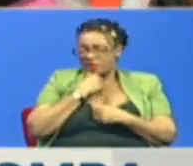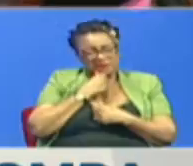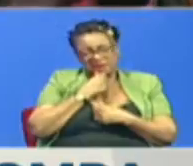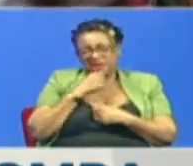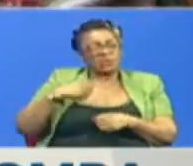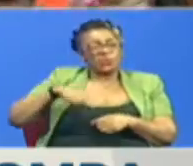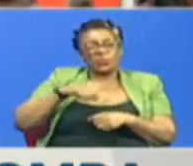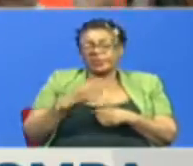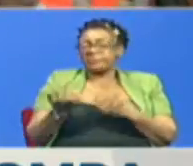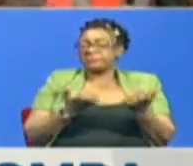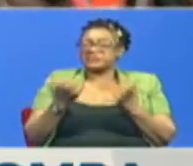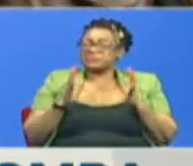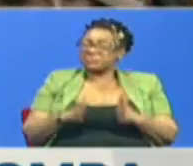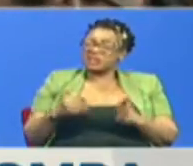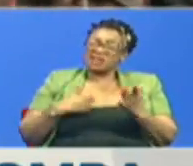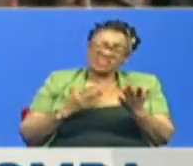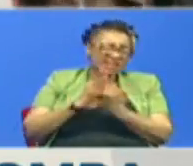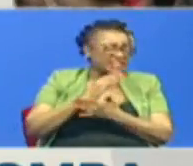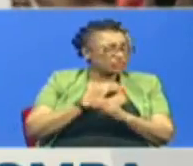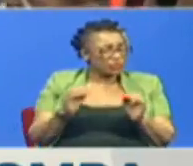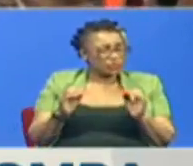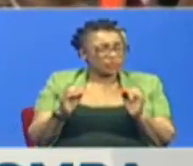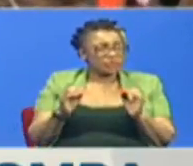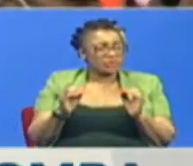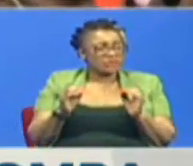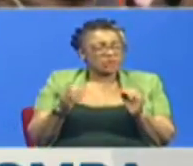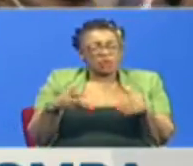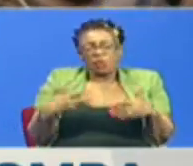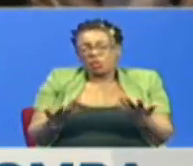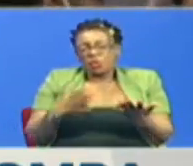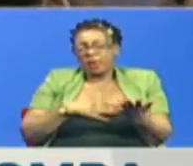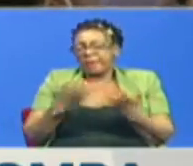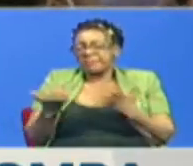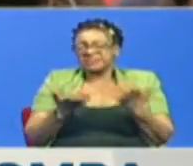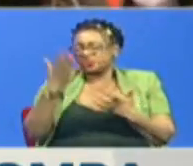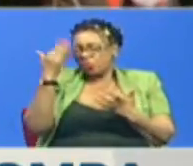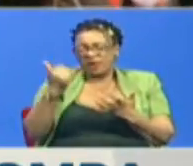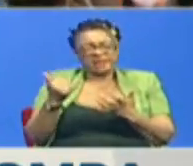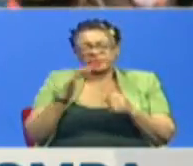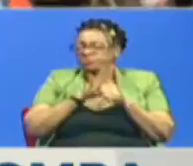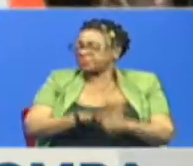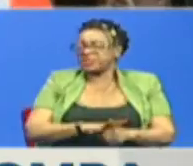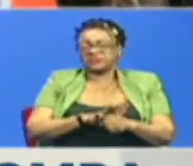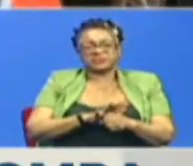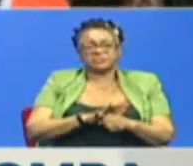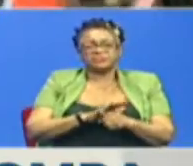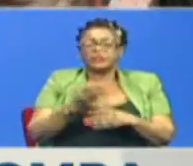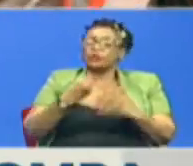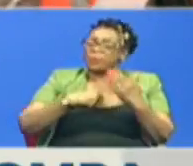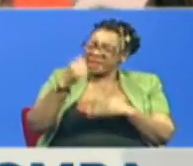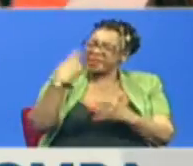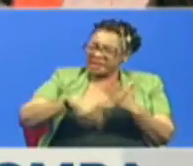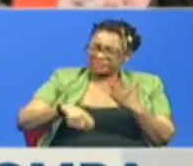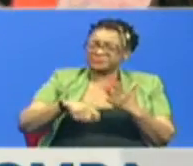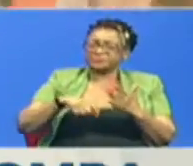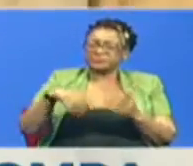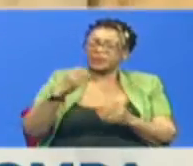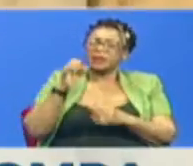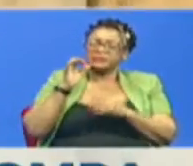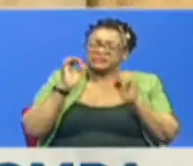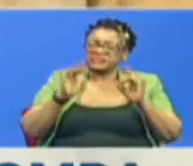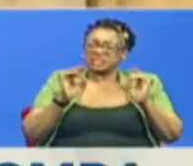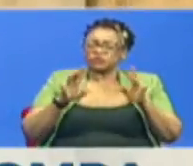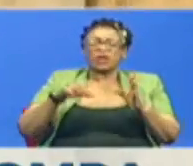wa Gikomba hatuna haki ya kuongea. Ama biashara yetu kwa nini inadhulumiwa hivyo? Na tunalipa ushuru kwa kanjo kila mwezi.